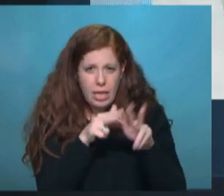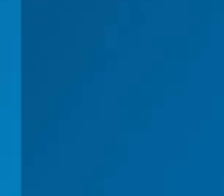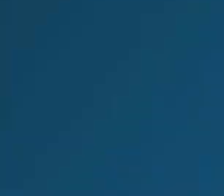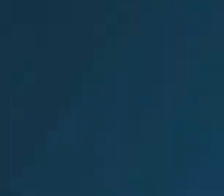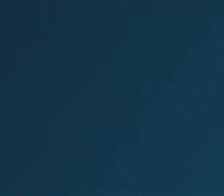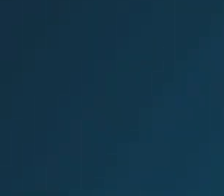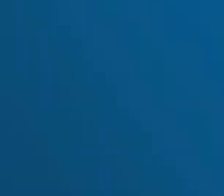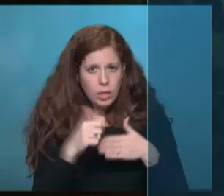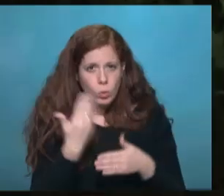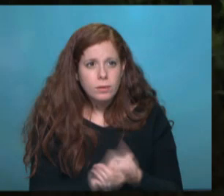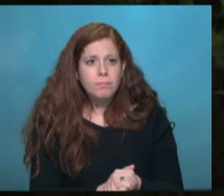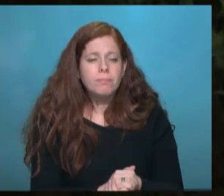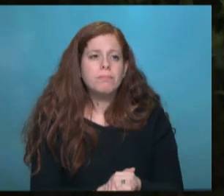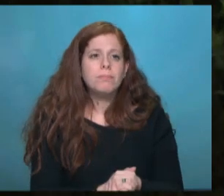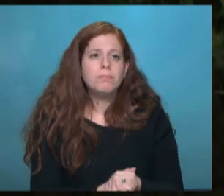החוץ.